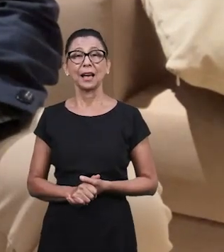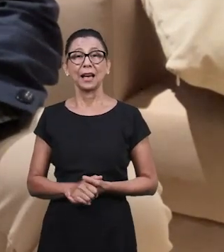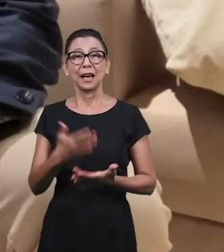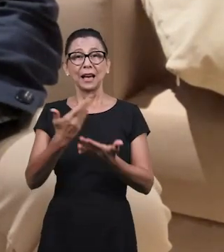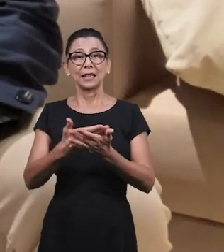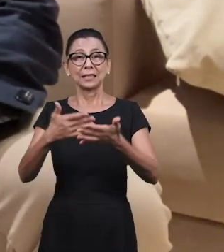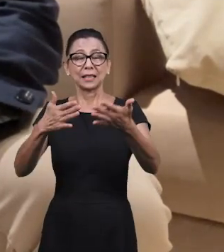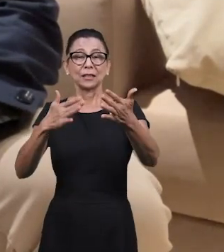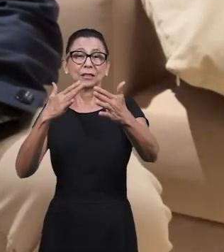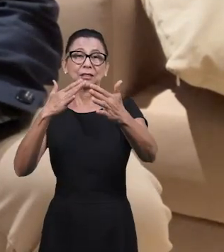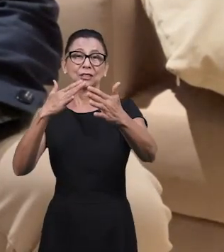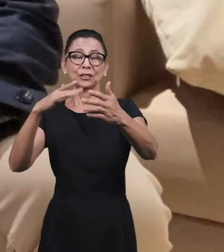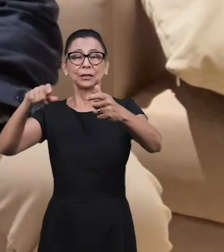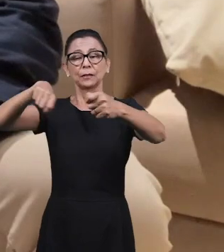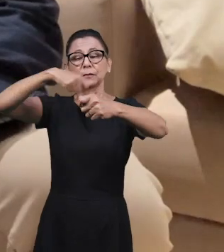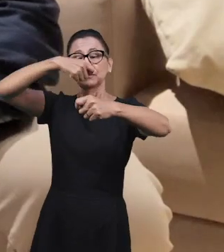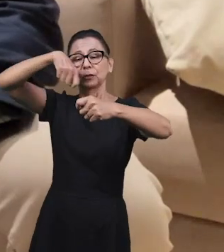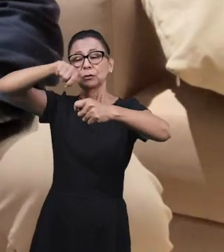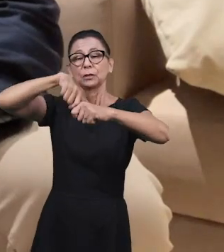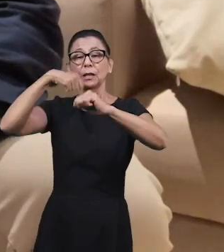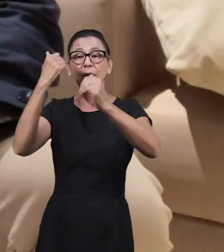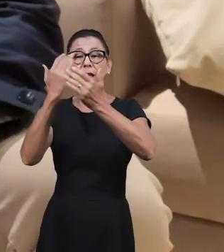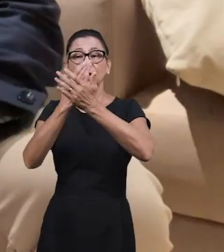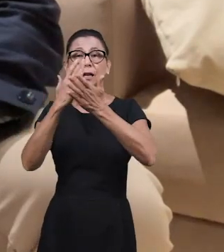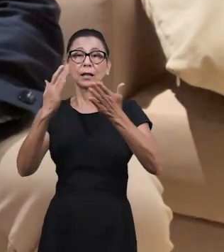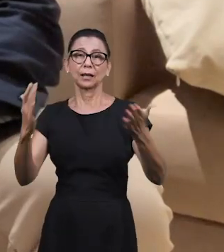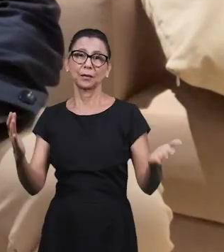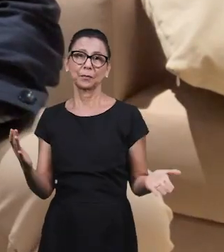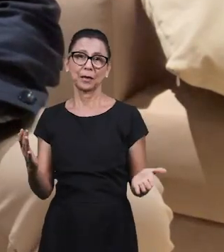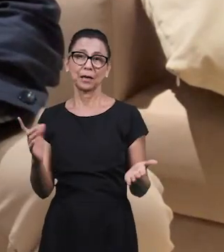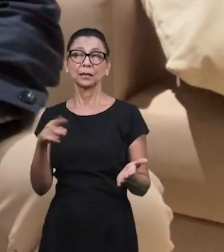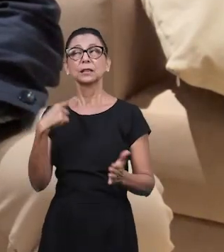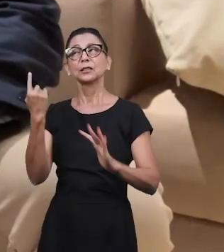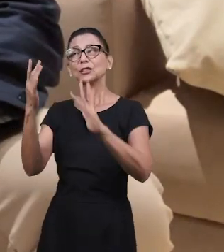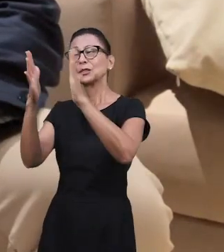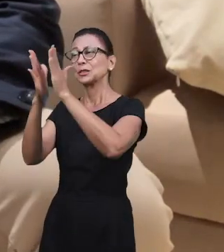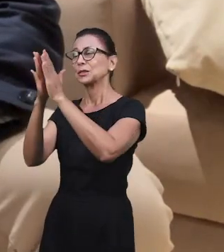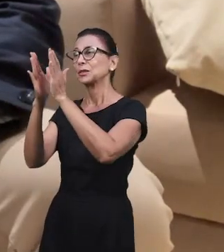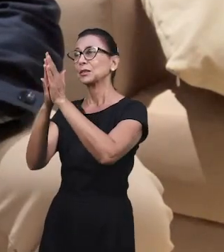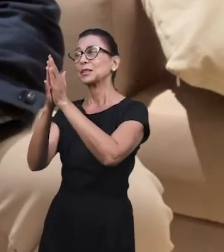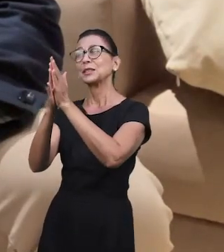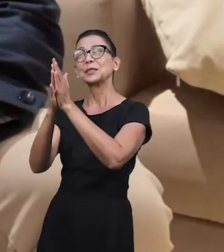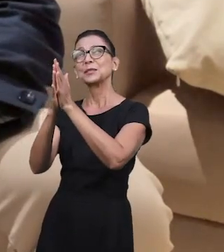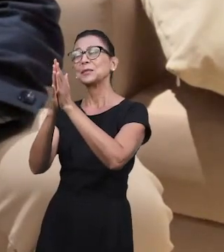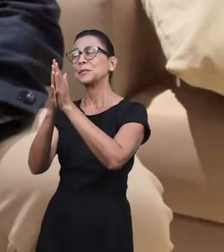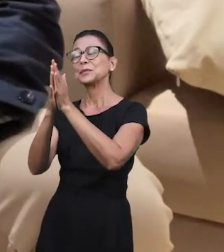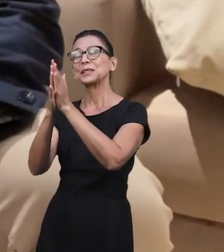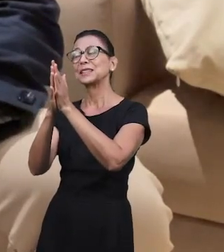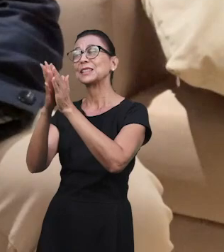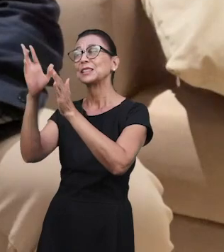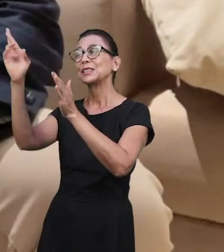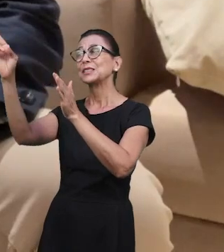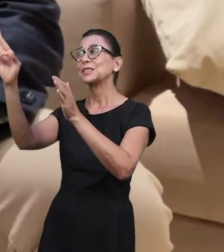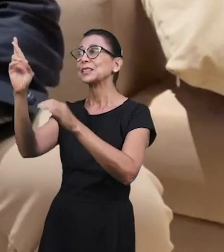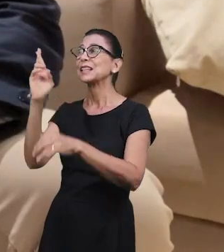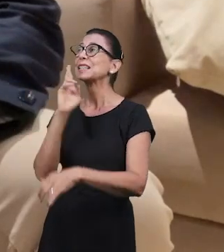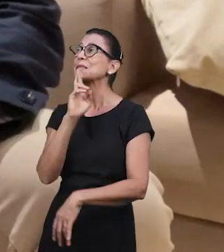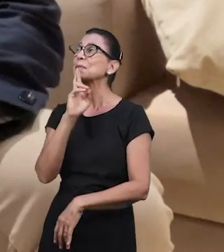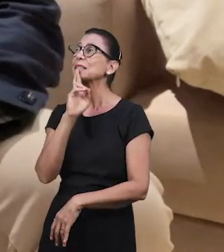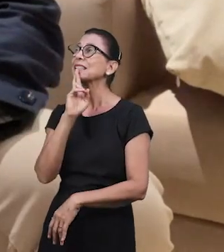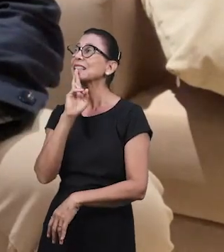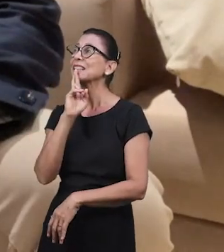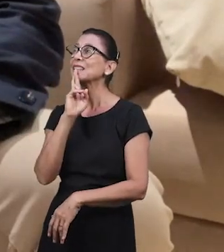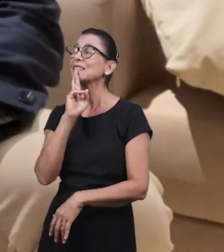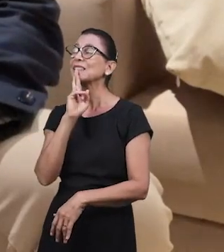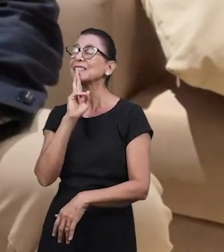nos cours de violon avaient fini. Mais le Seigneur a entendu nos prières, nous a donné ce moyen merveilleux